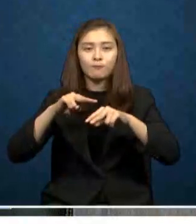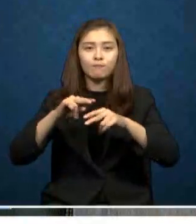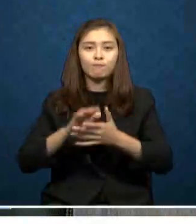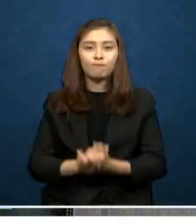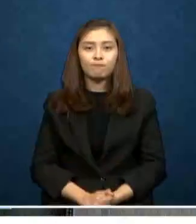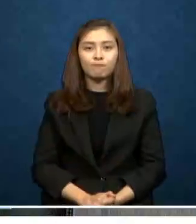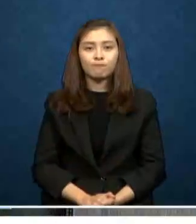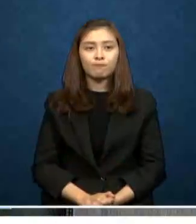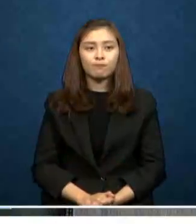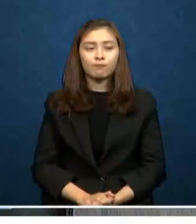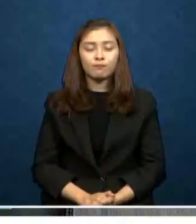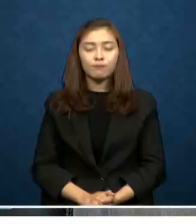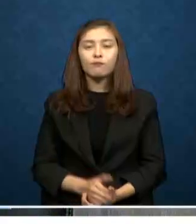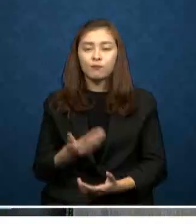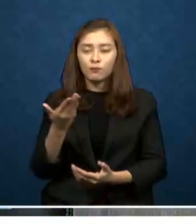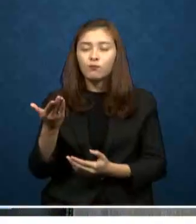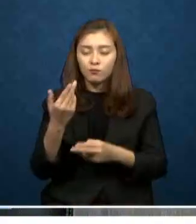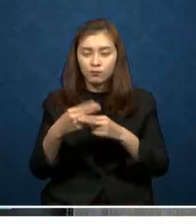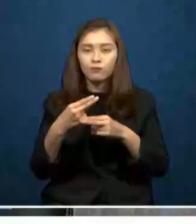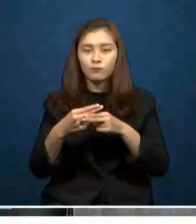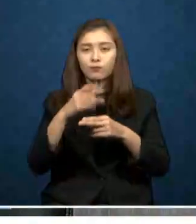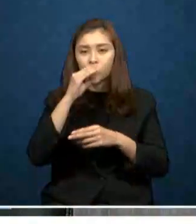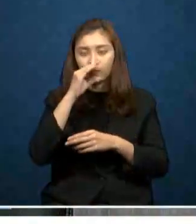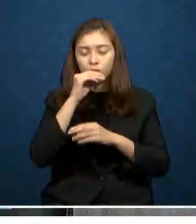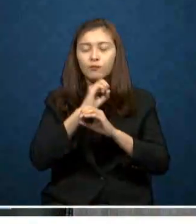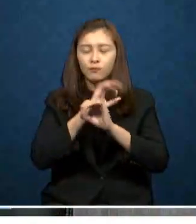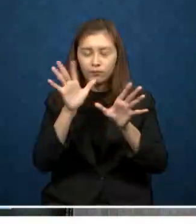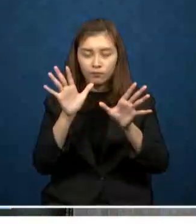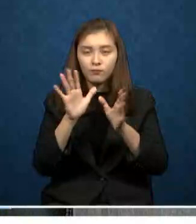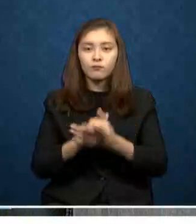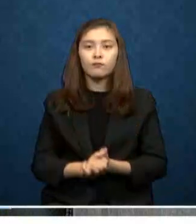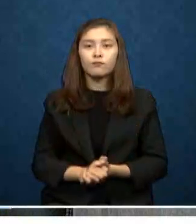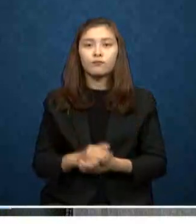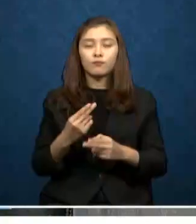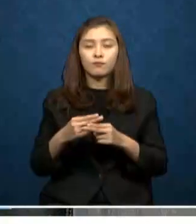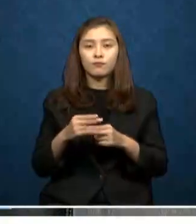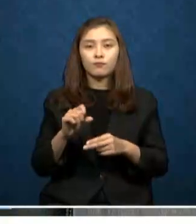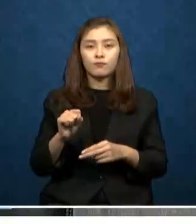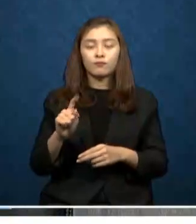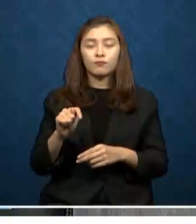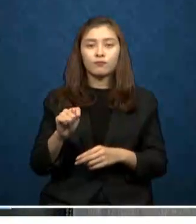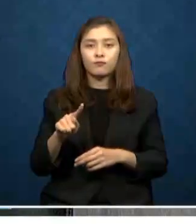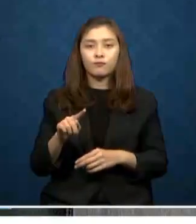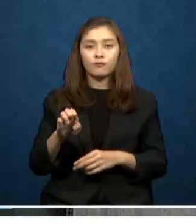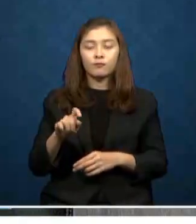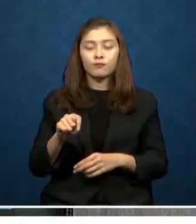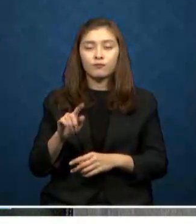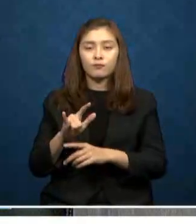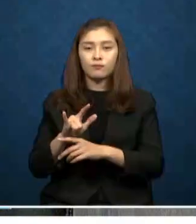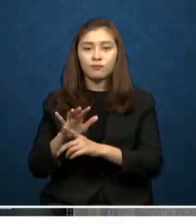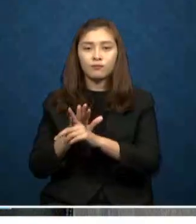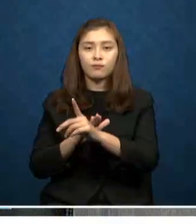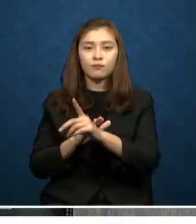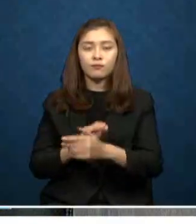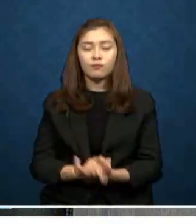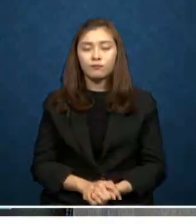านเอ่ยนามว่าท่านสถิตลิ้มพงษ์พันธุ์ว่าจะเป็นหน่วยงานอิสระหรือเป็นหน่วยงานอะไรก็ได้ขึ้นมาเพื่อดู